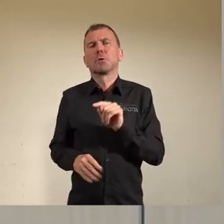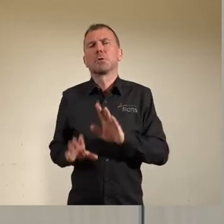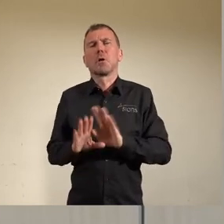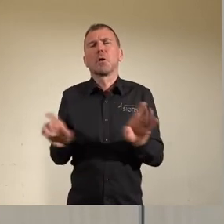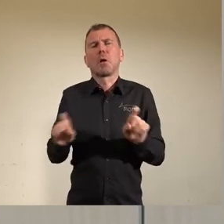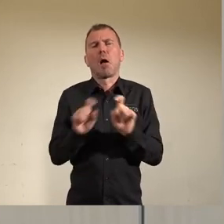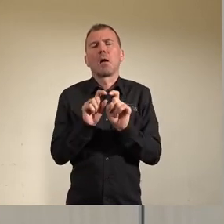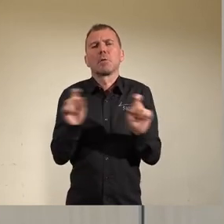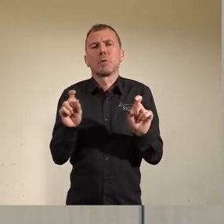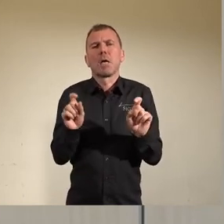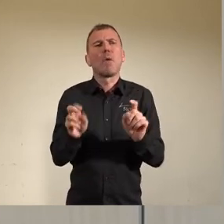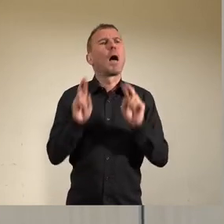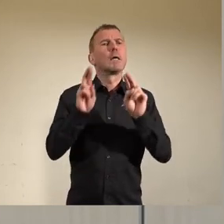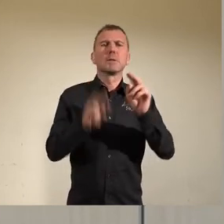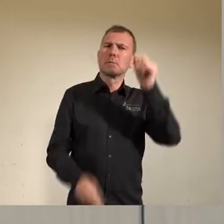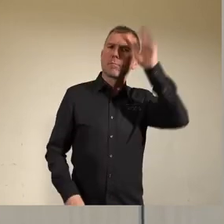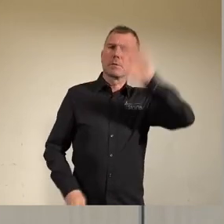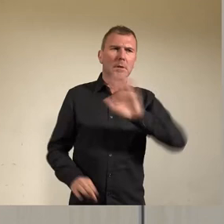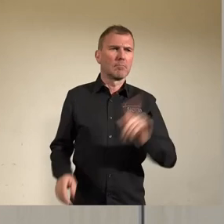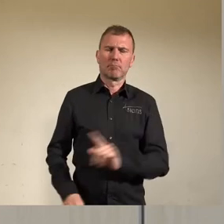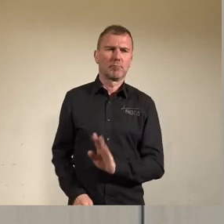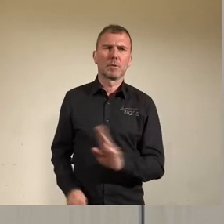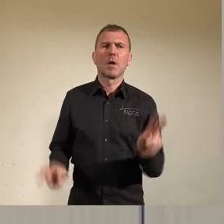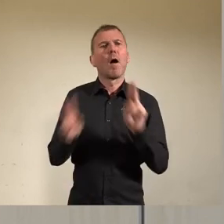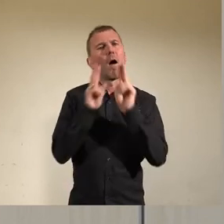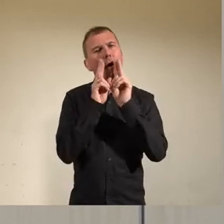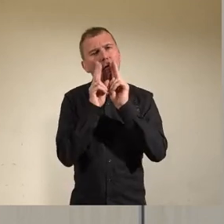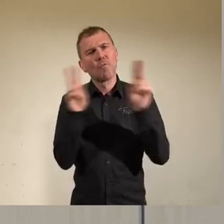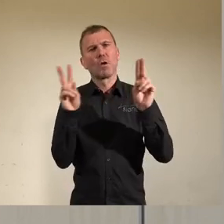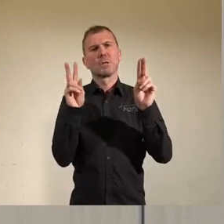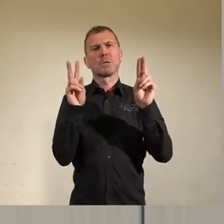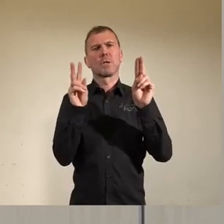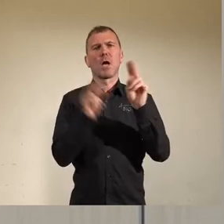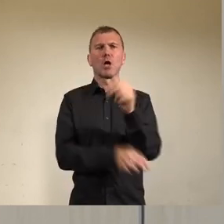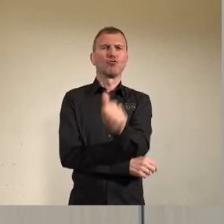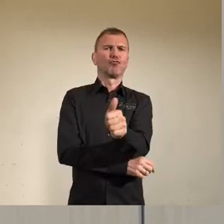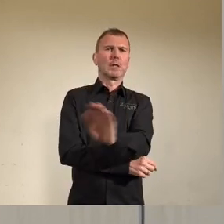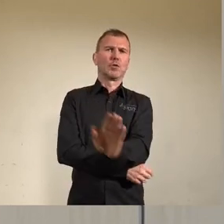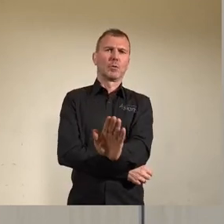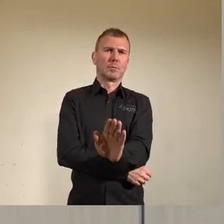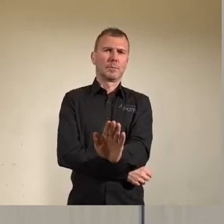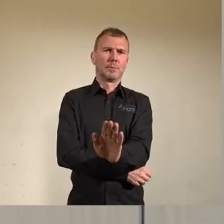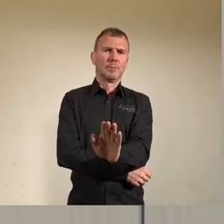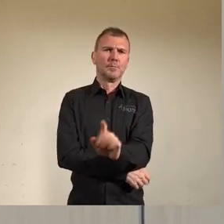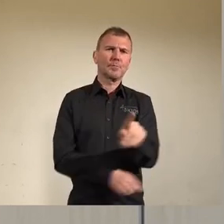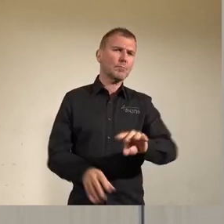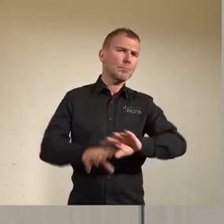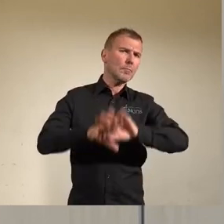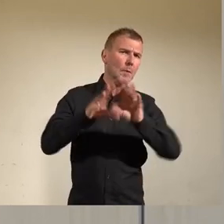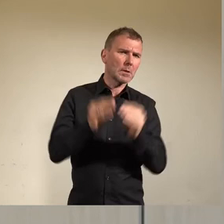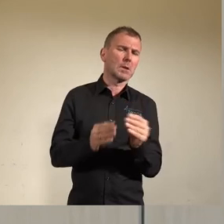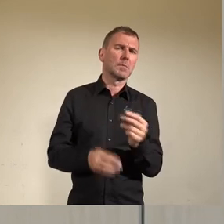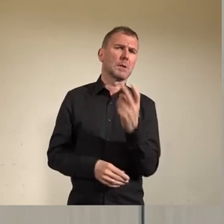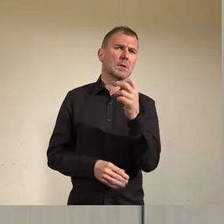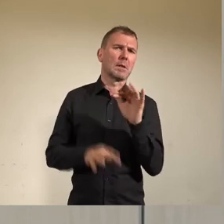von gesichertem Wissen, sondern eine vorsichtige Prognose, die ja insgesamt mit